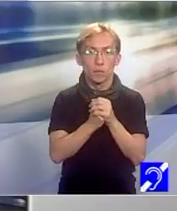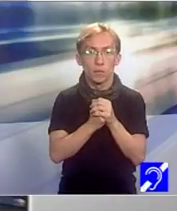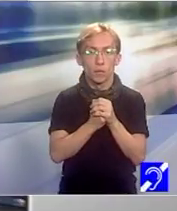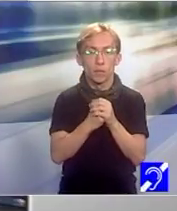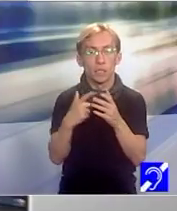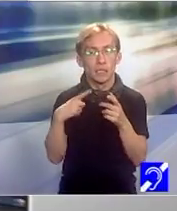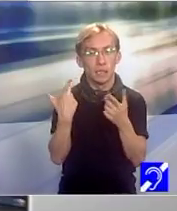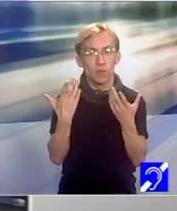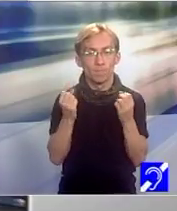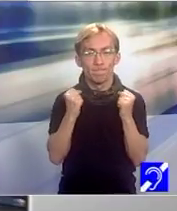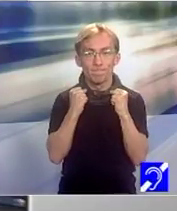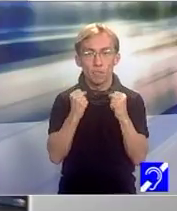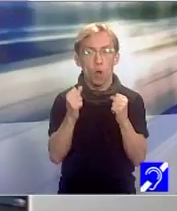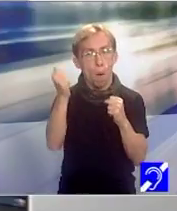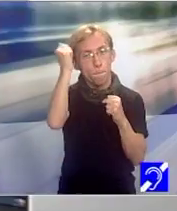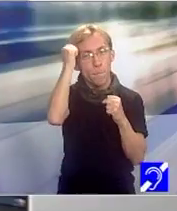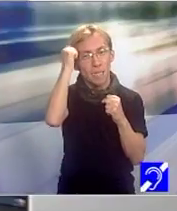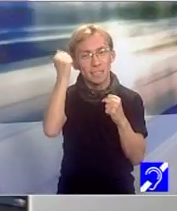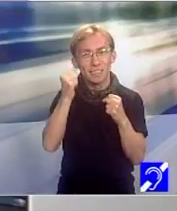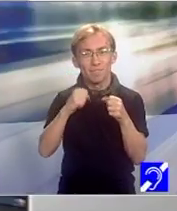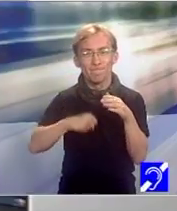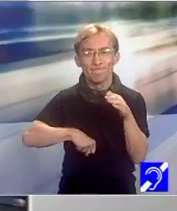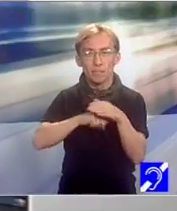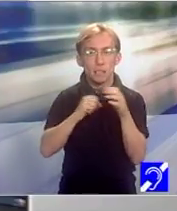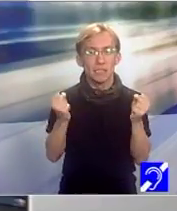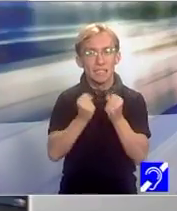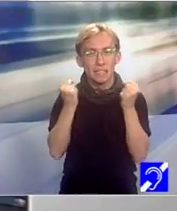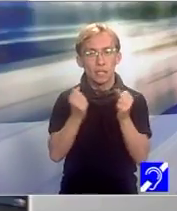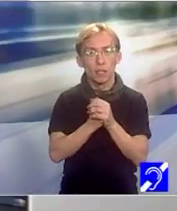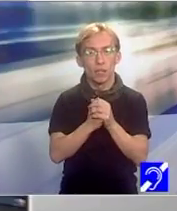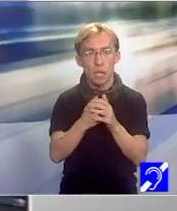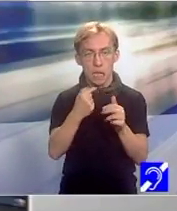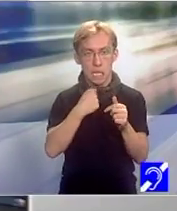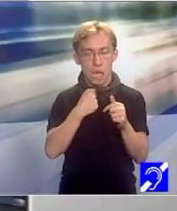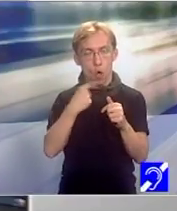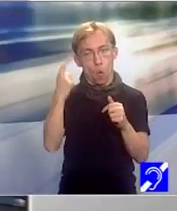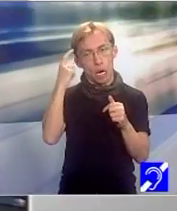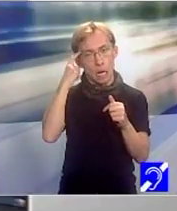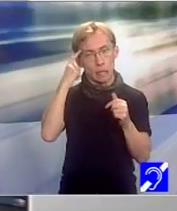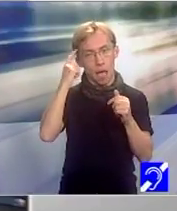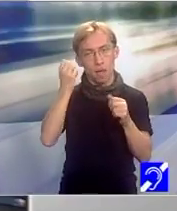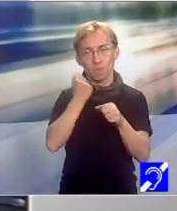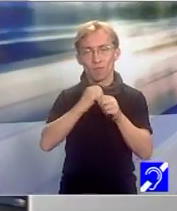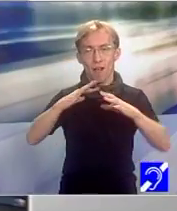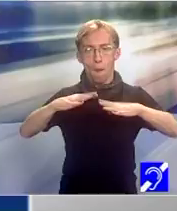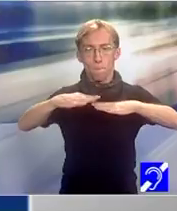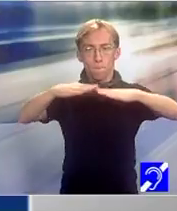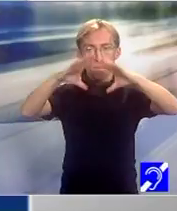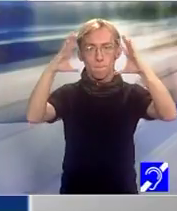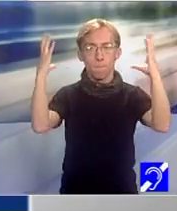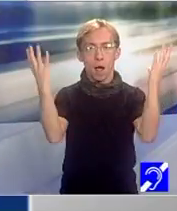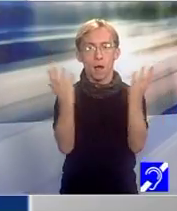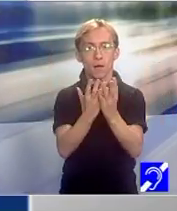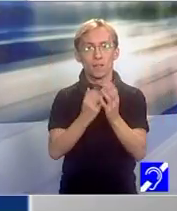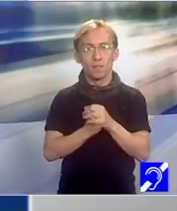este o frână, este o piatră de moară de picior. Eu gândesc la nivel mare. Și ești ajutată, iată,